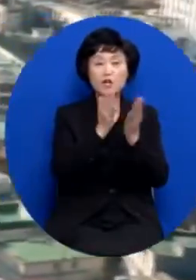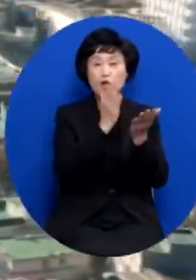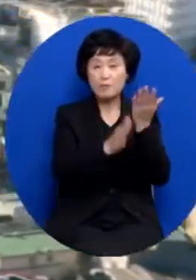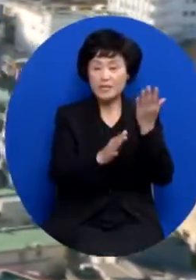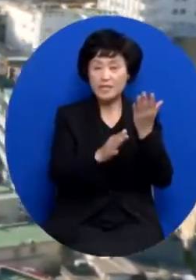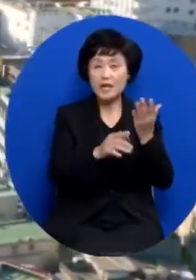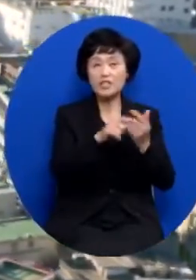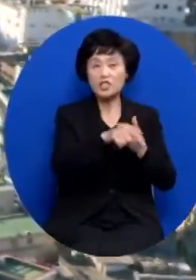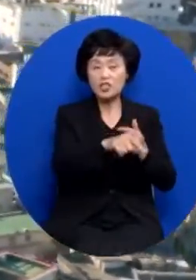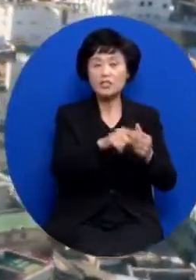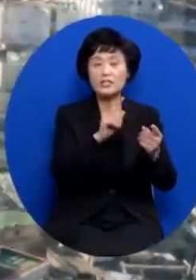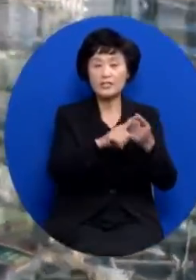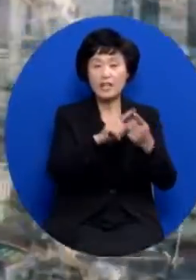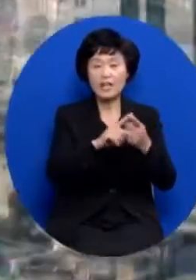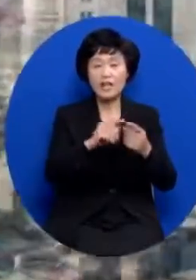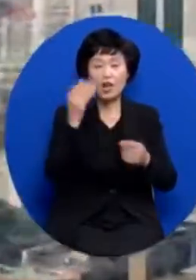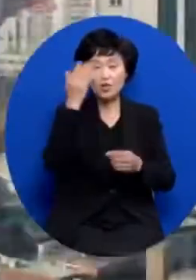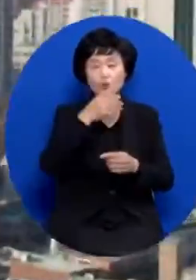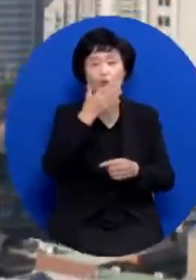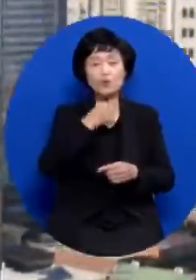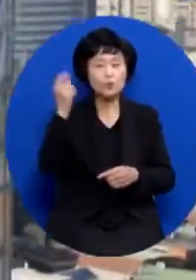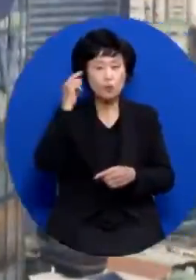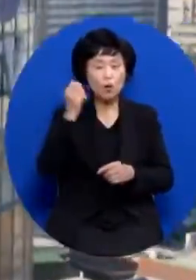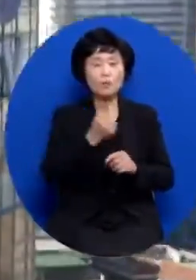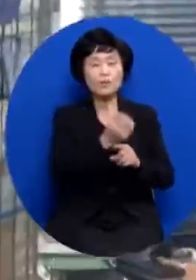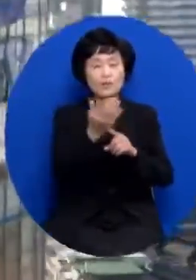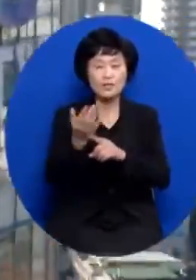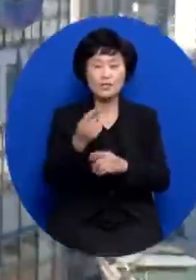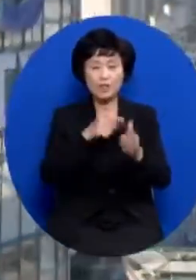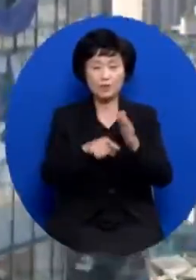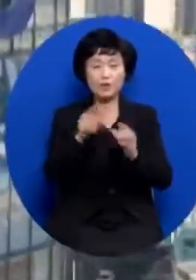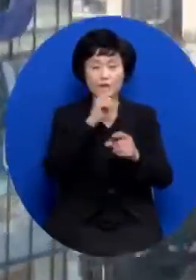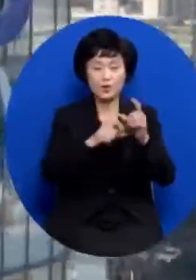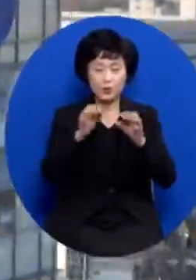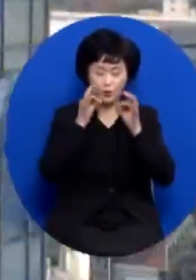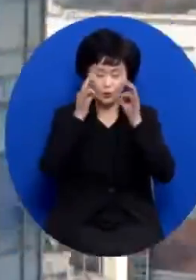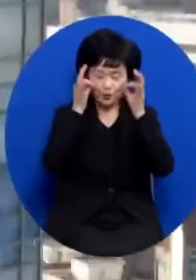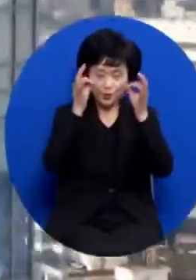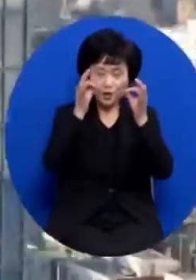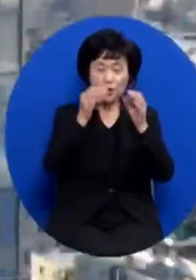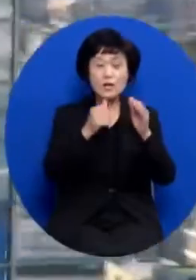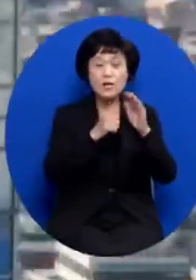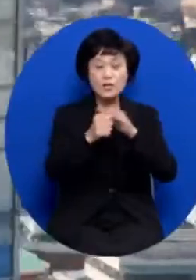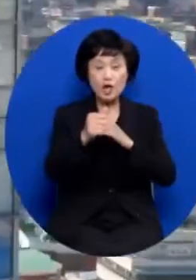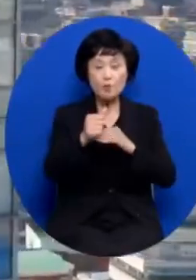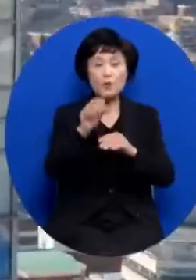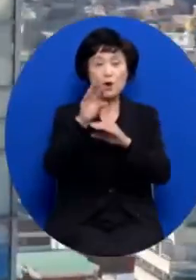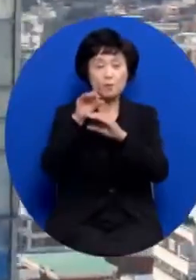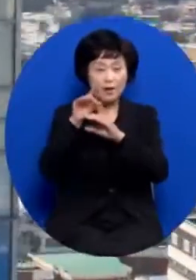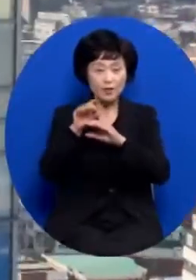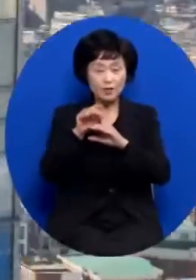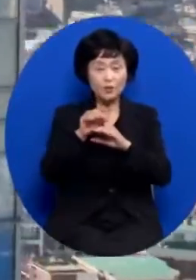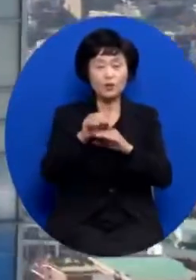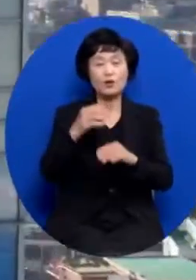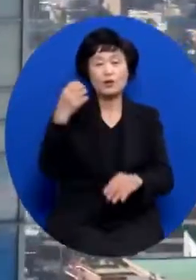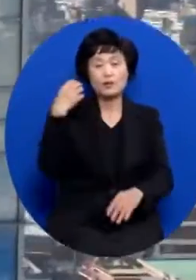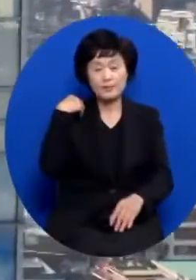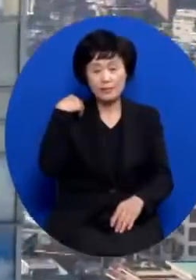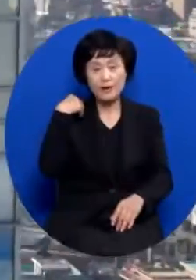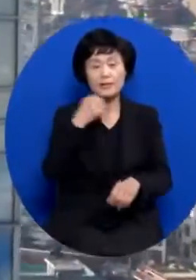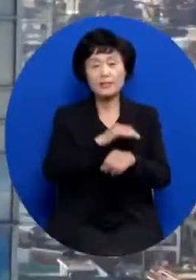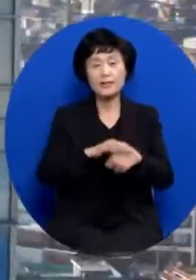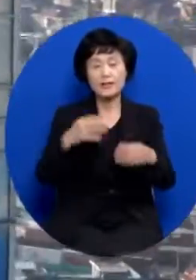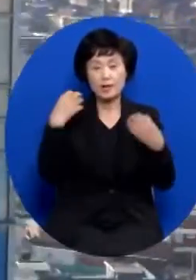복음을 전하기 위해 더 노력하겠다며 한국교회를 대변하는 기독교 대표 언론으로 그 역할을 묵묵히 감당해